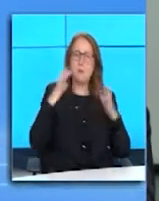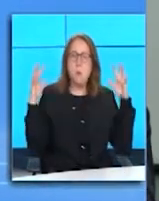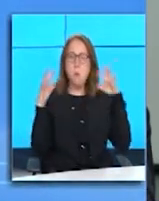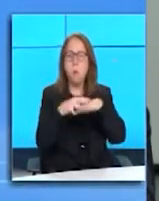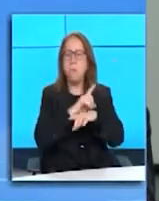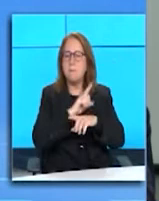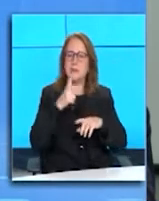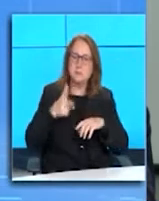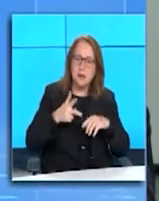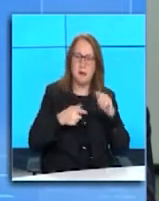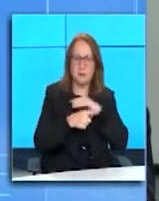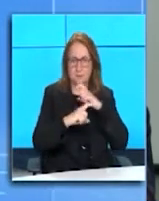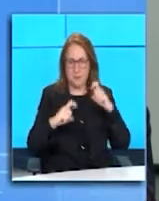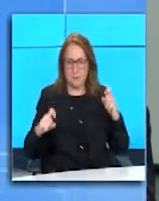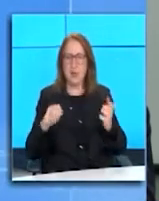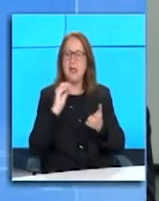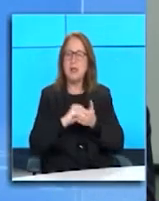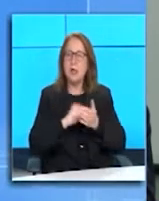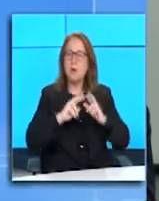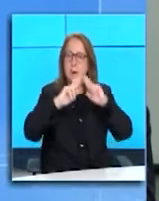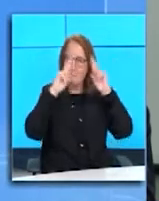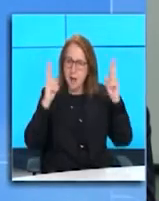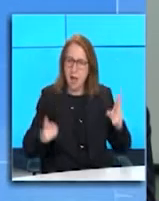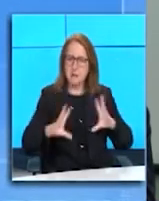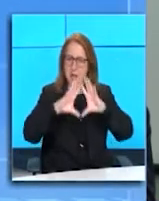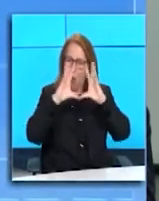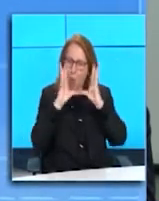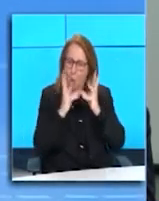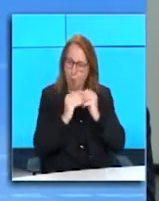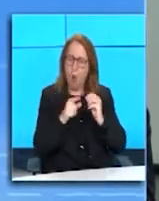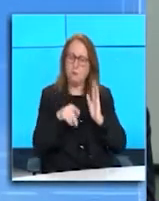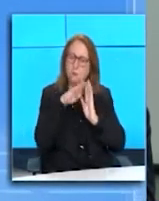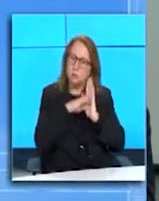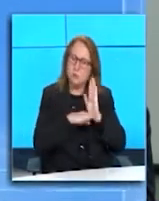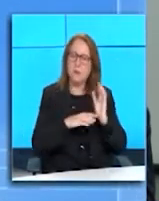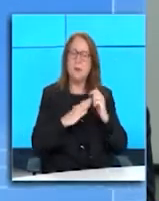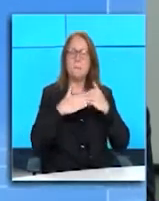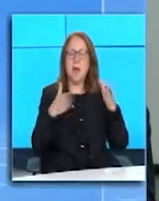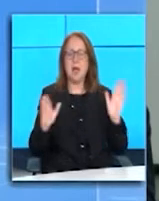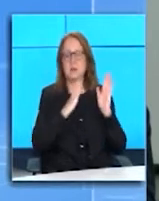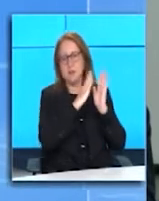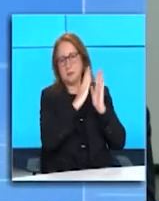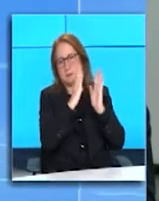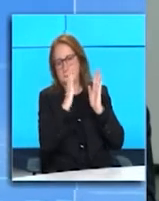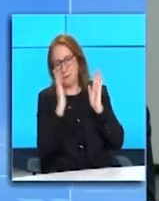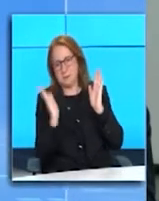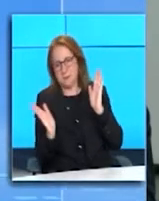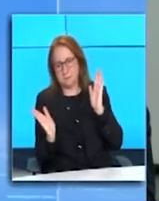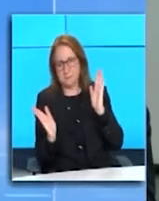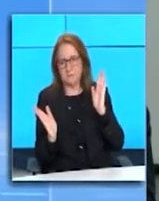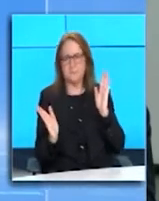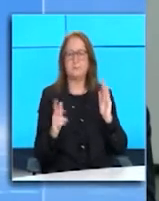όπως θα αναλυθεί εκτενώς. Εν συνεχεία, στο τρίτο σκέλος που έχει να κάνει κυρίως με το κομμάτι